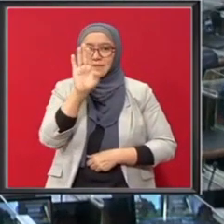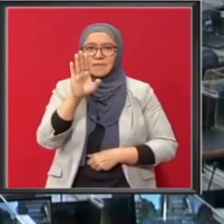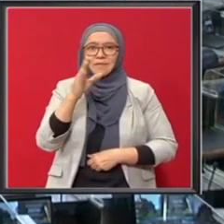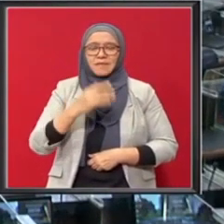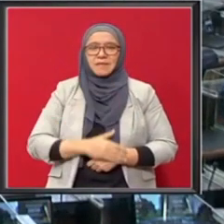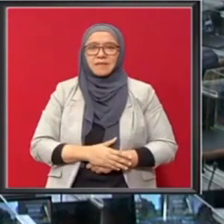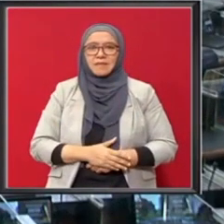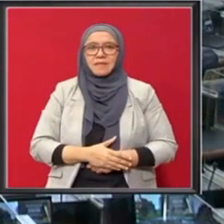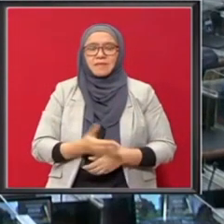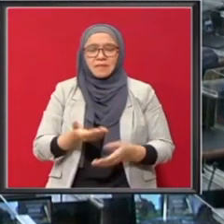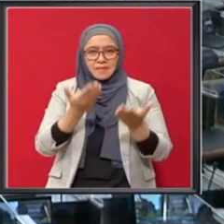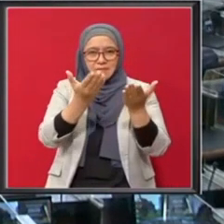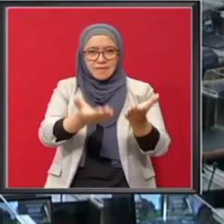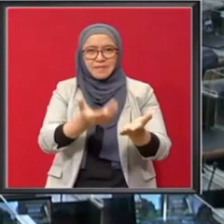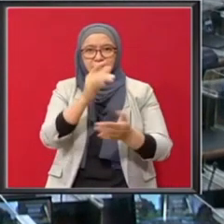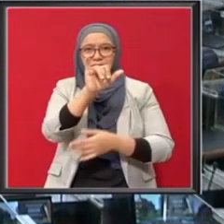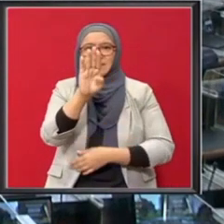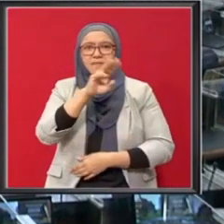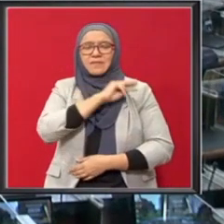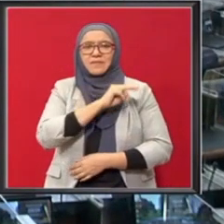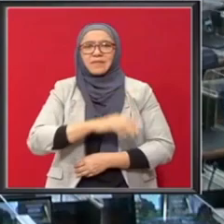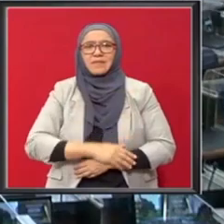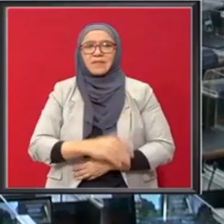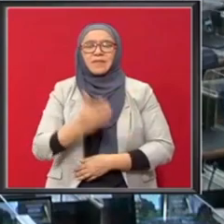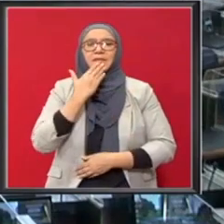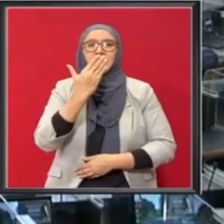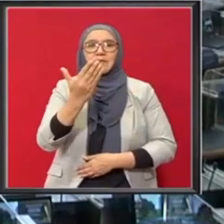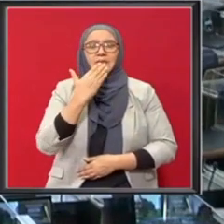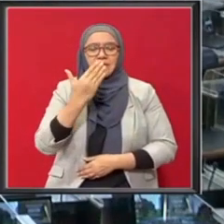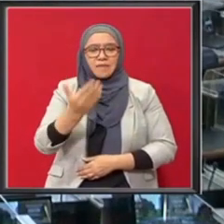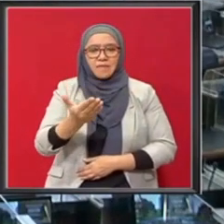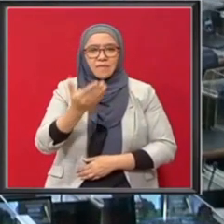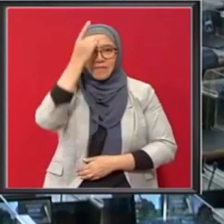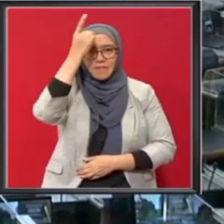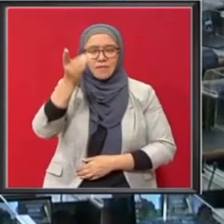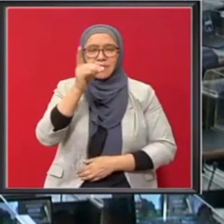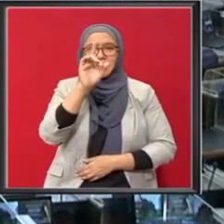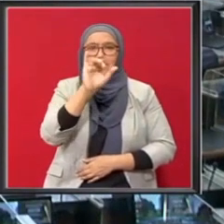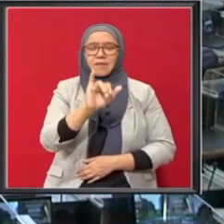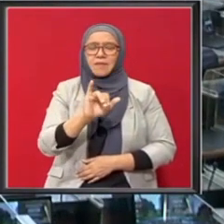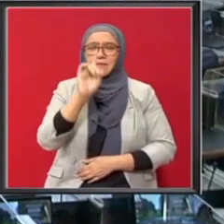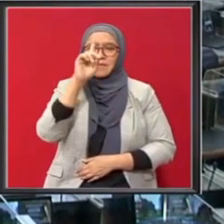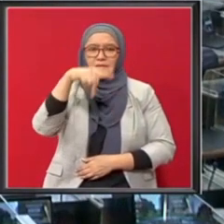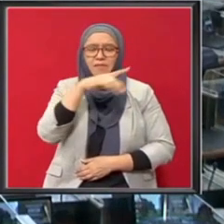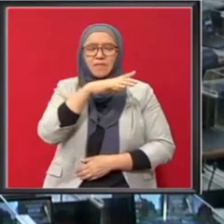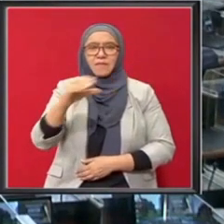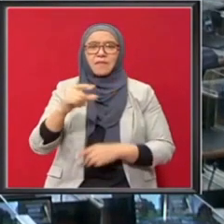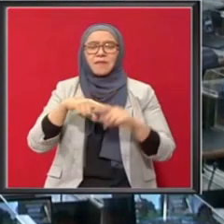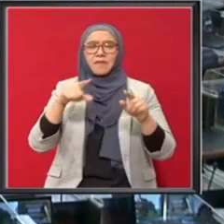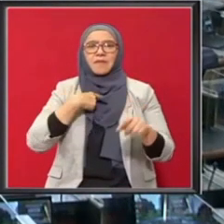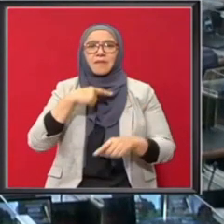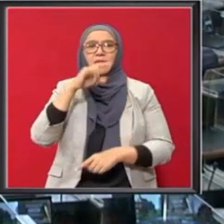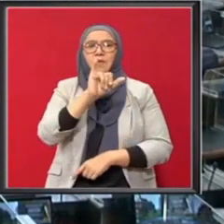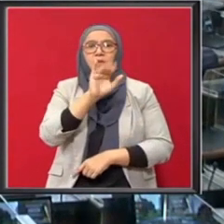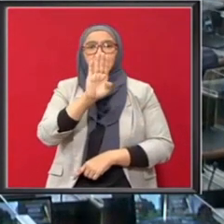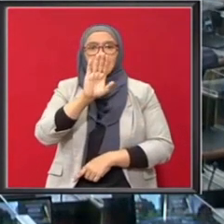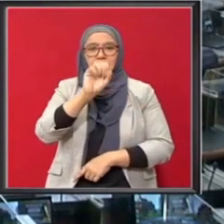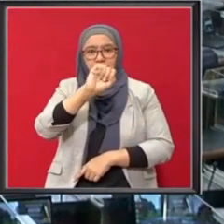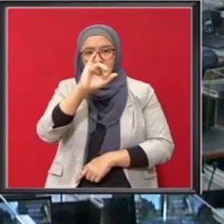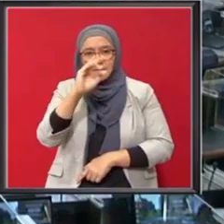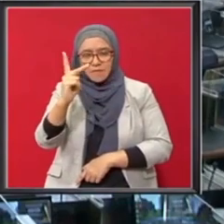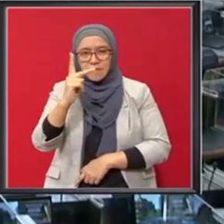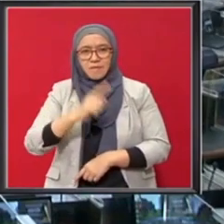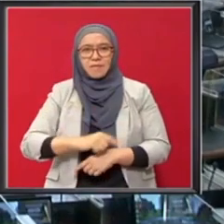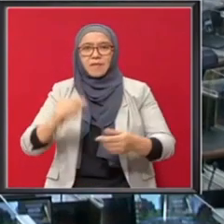maka sehat yang diperkuat Makasih yang hormat sih assalamualaikum warahmatullah dan